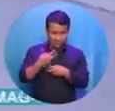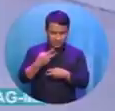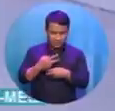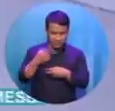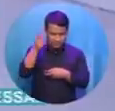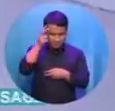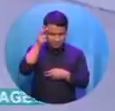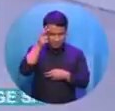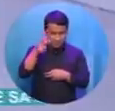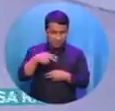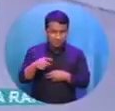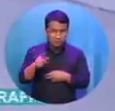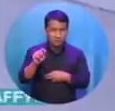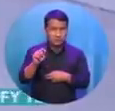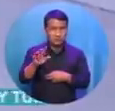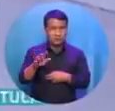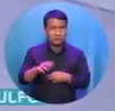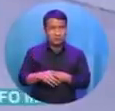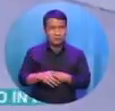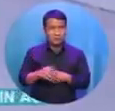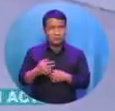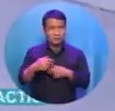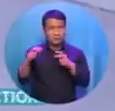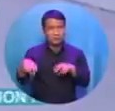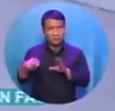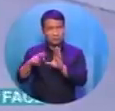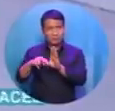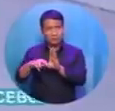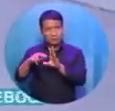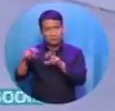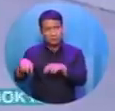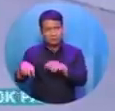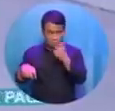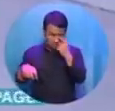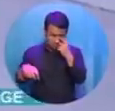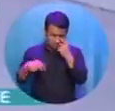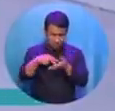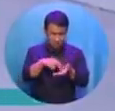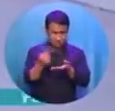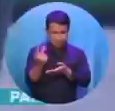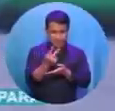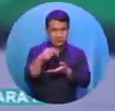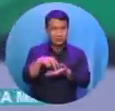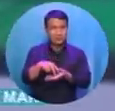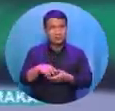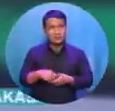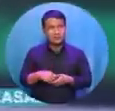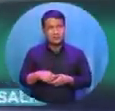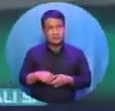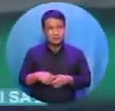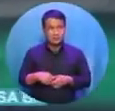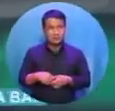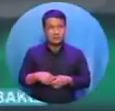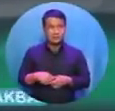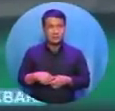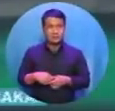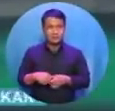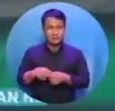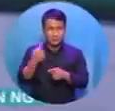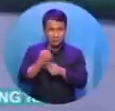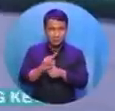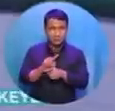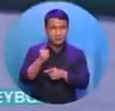Ang labo po ng TV namin. Nakaupo po si Sir Rapi. Tapos nakatayo po kayong dalawa. Tama!